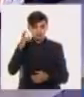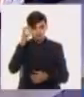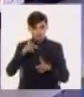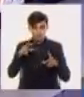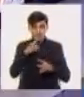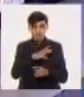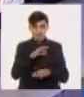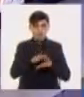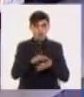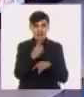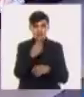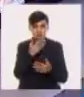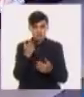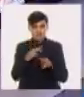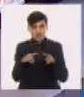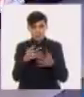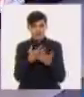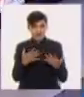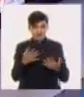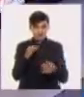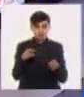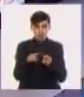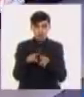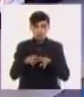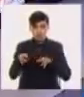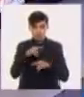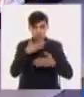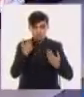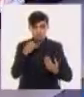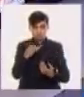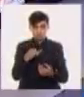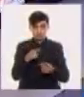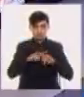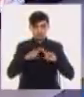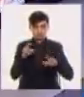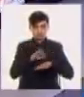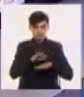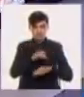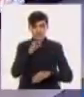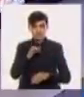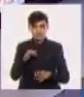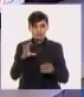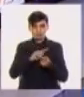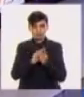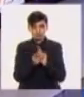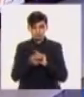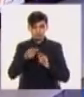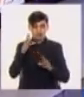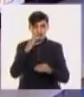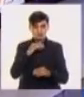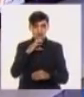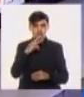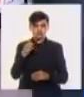Ни одна болезнь в мире не имеет таких разных и не схожих признаков. При этом клинические проявления болезни меняются, говорят специалисты из